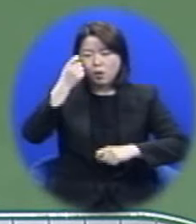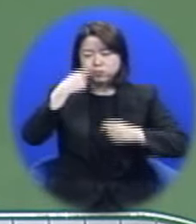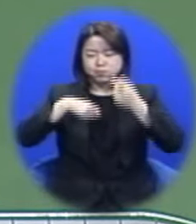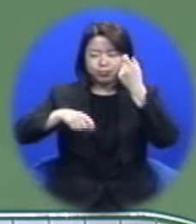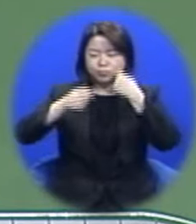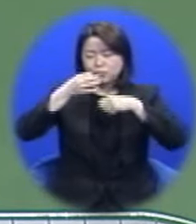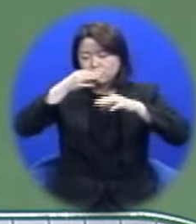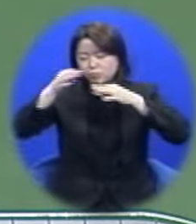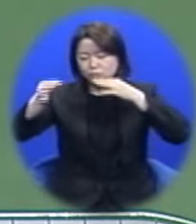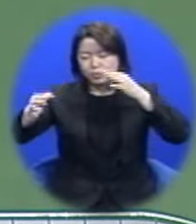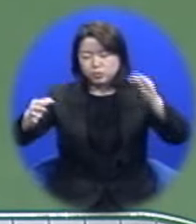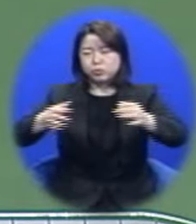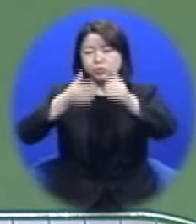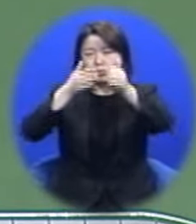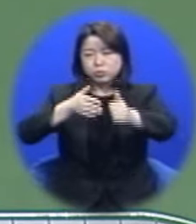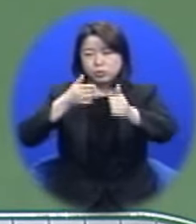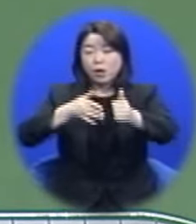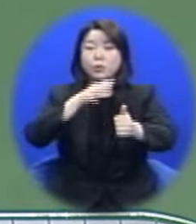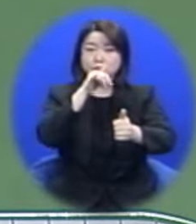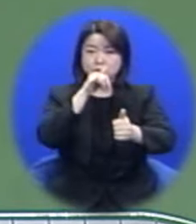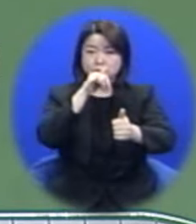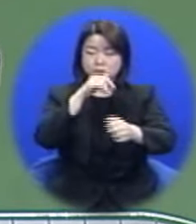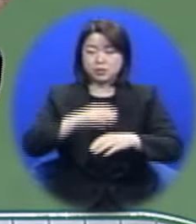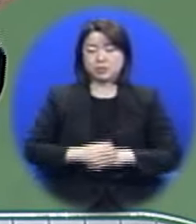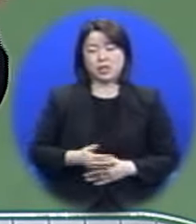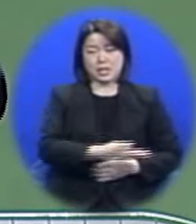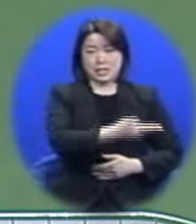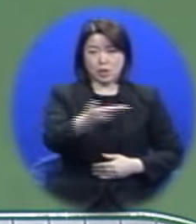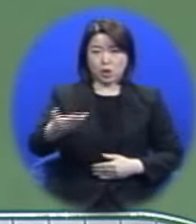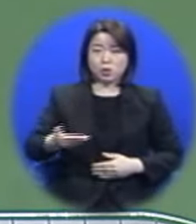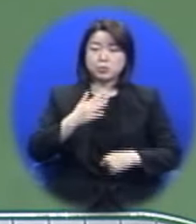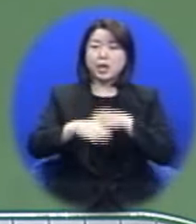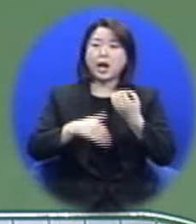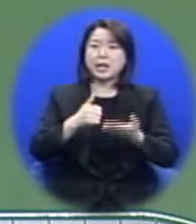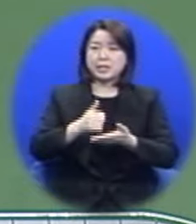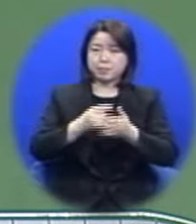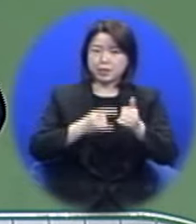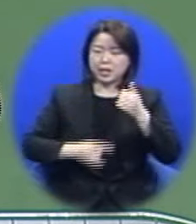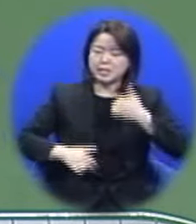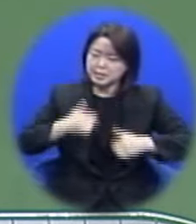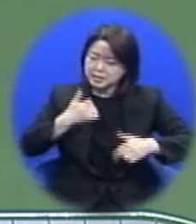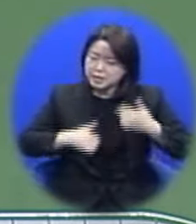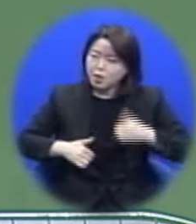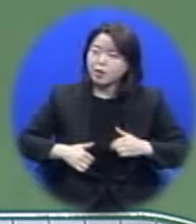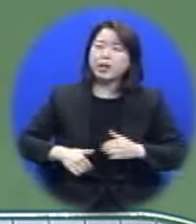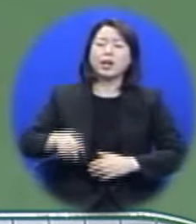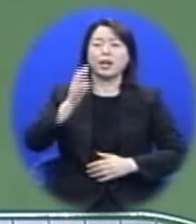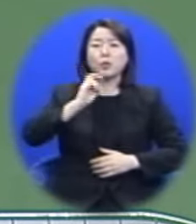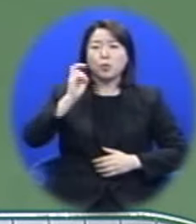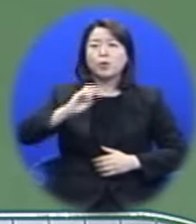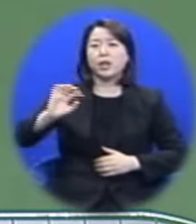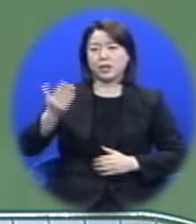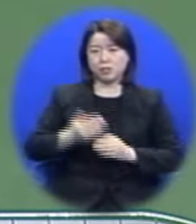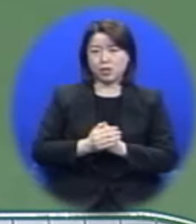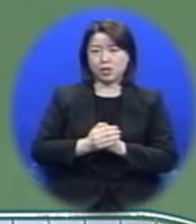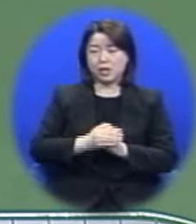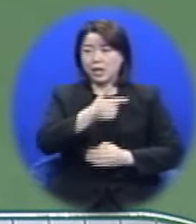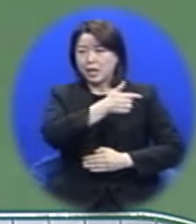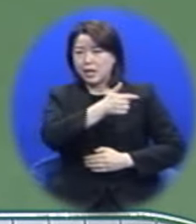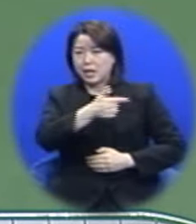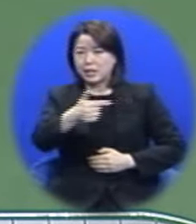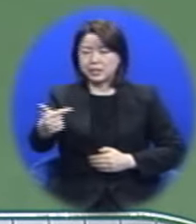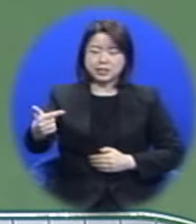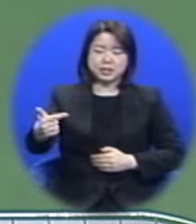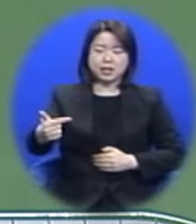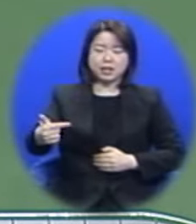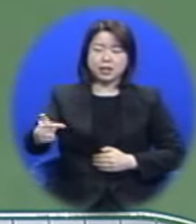있는 겁니다. 여러분, 하나님께 즐겁게 노래해야 됩니다. 여러분, 좀큰 소리로 하나님께 그렇게